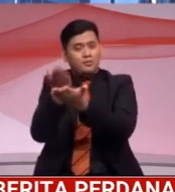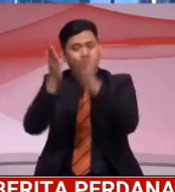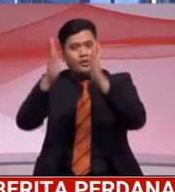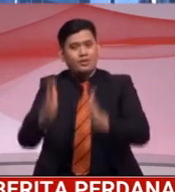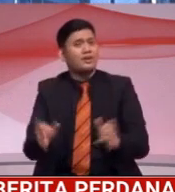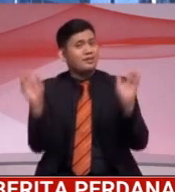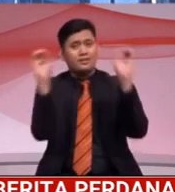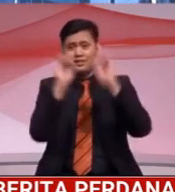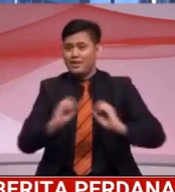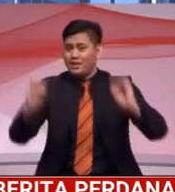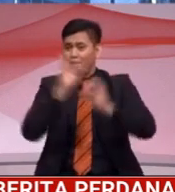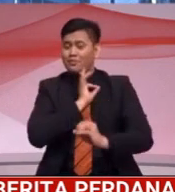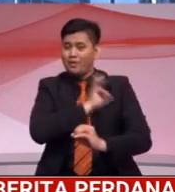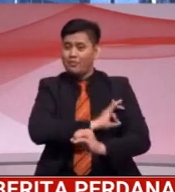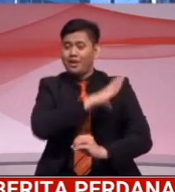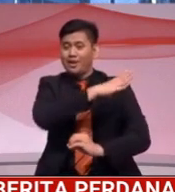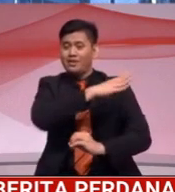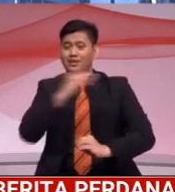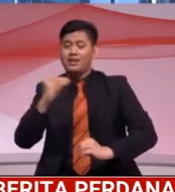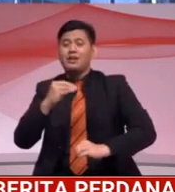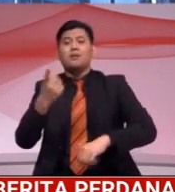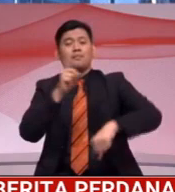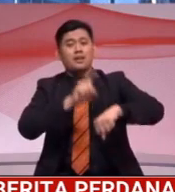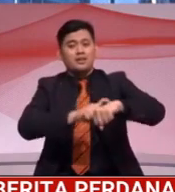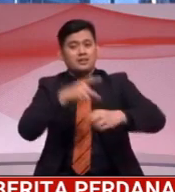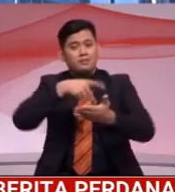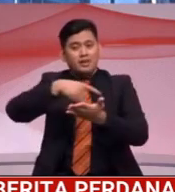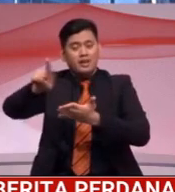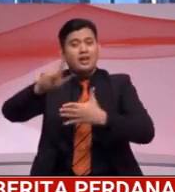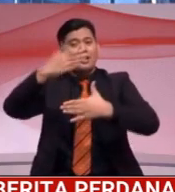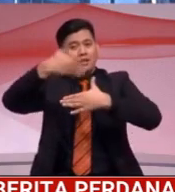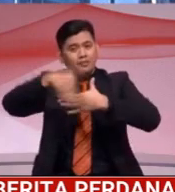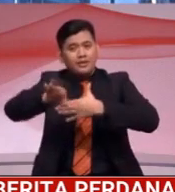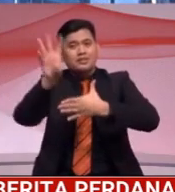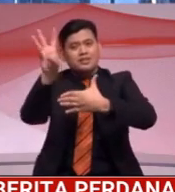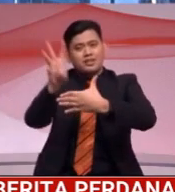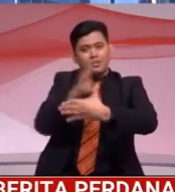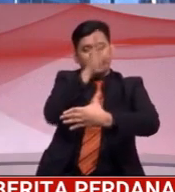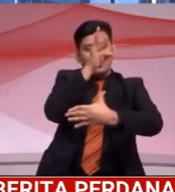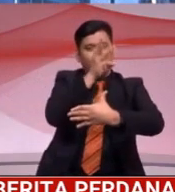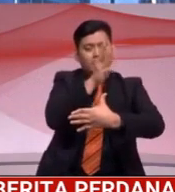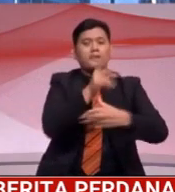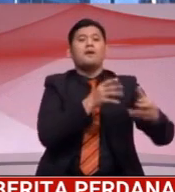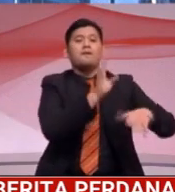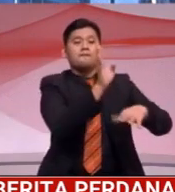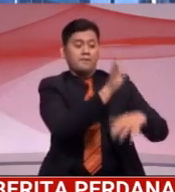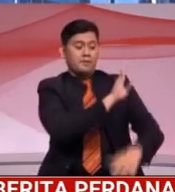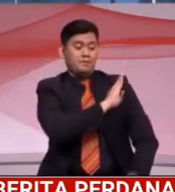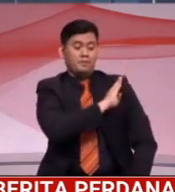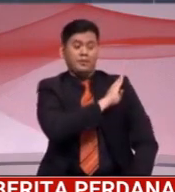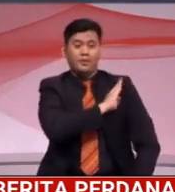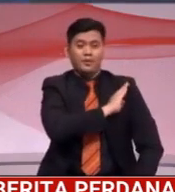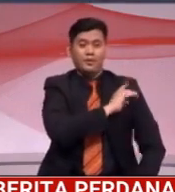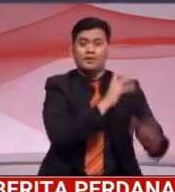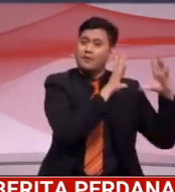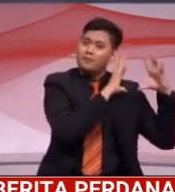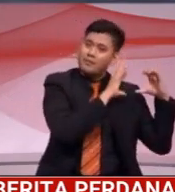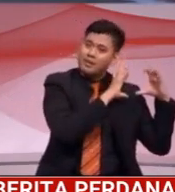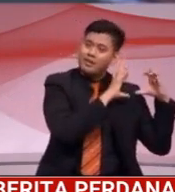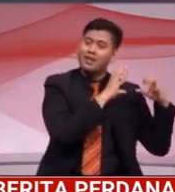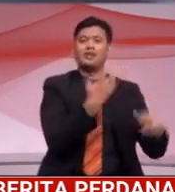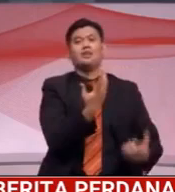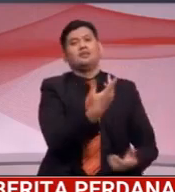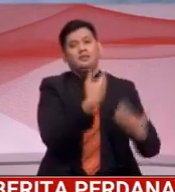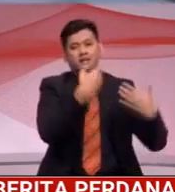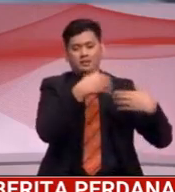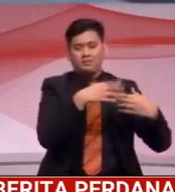kadar faedah dan tempoh bayaran balik selepas 6 bulan. Pengusaha Bantal Kekabu Yusniza Yusof antara usahawan mikro yang